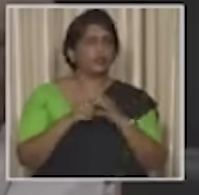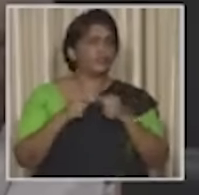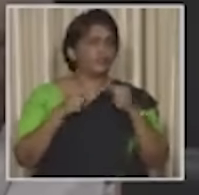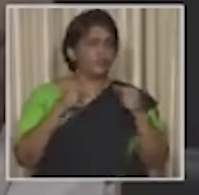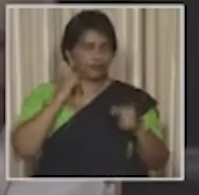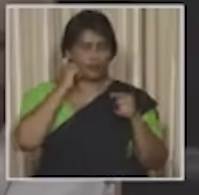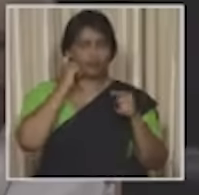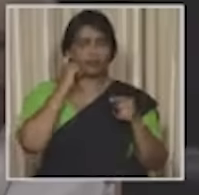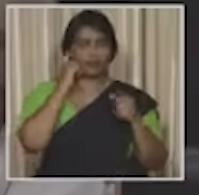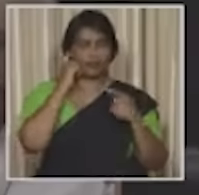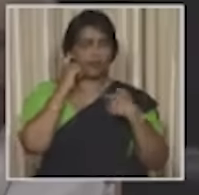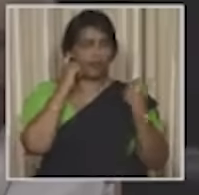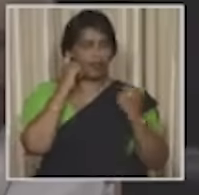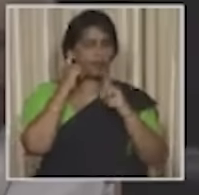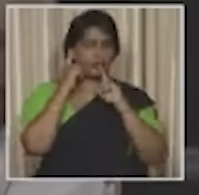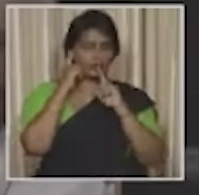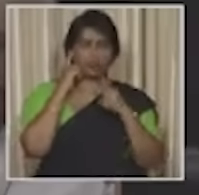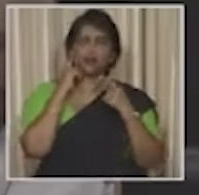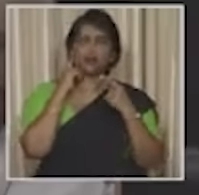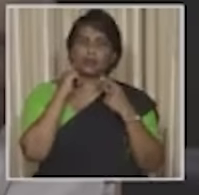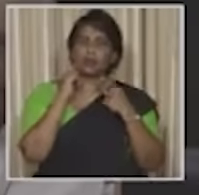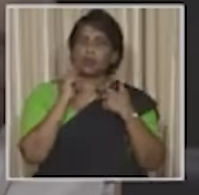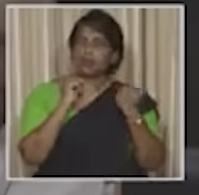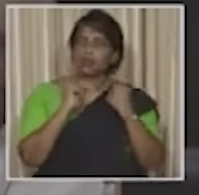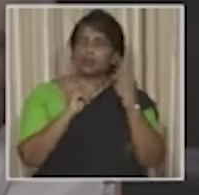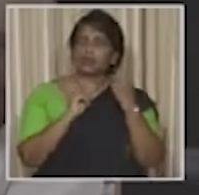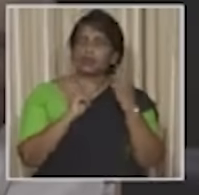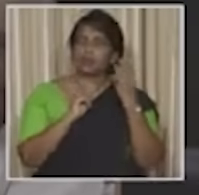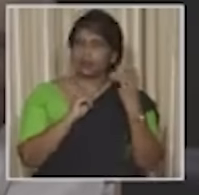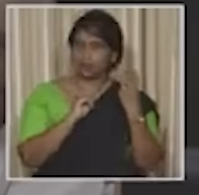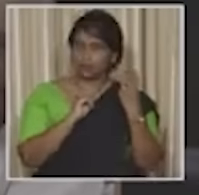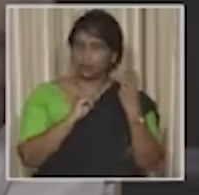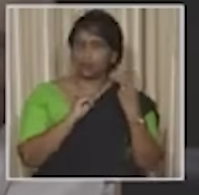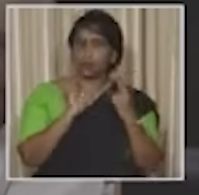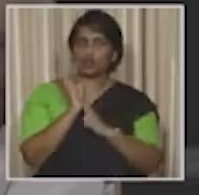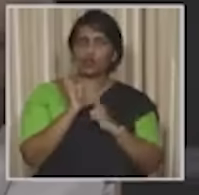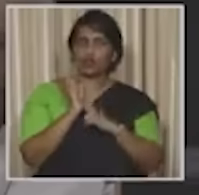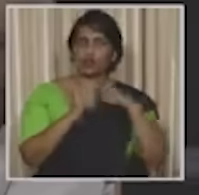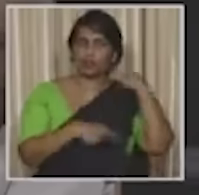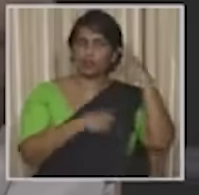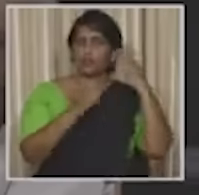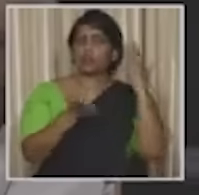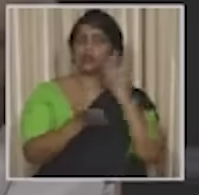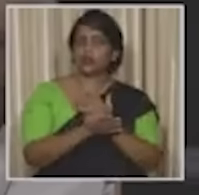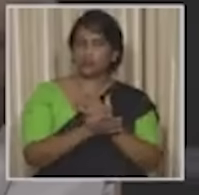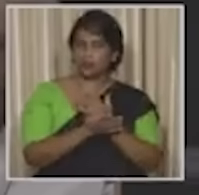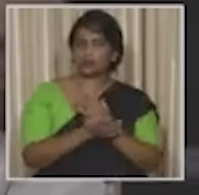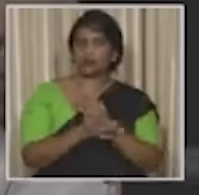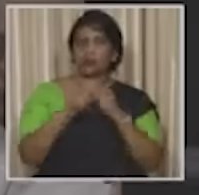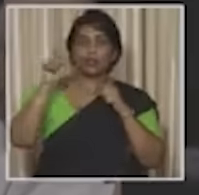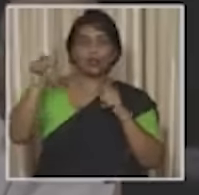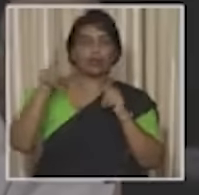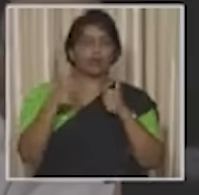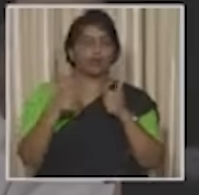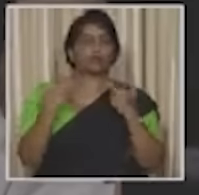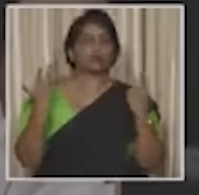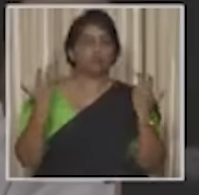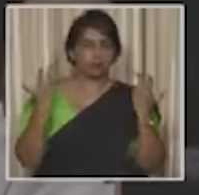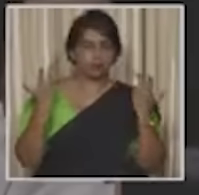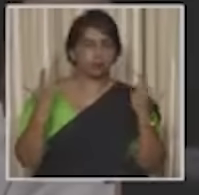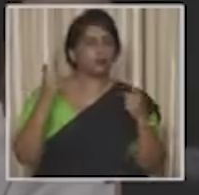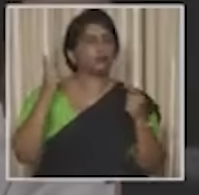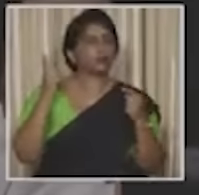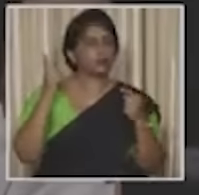thiyawa oka man aluthen kiyannako api ævilla 2003 norichchole nawattuwa mokada e sthane honda na sthane